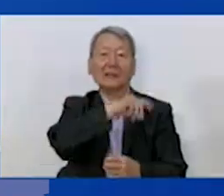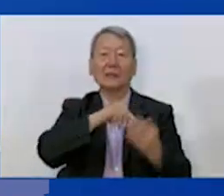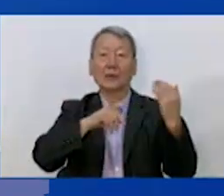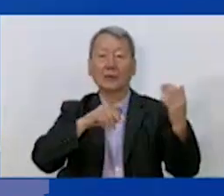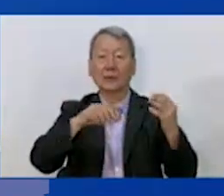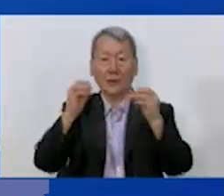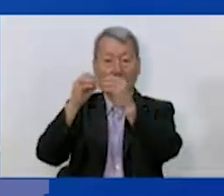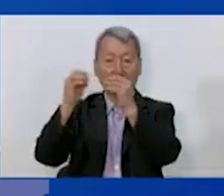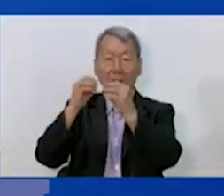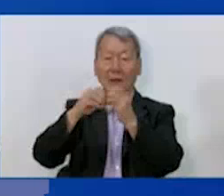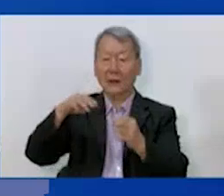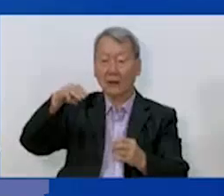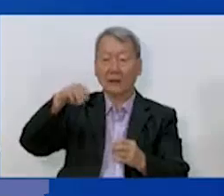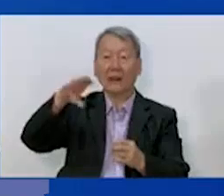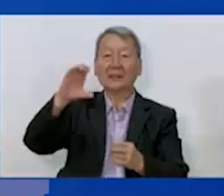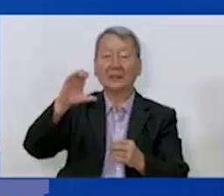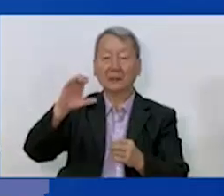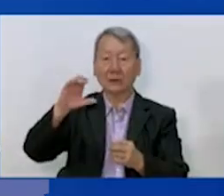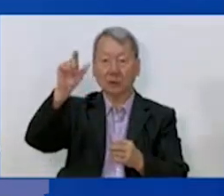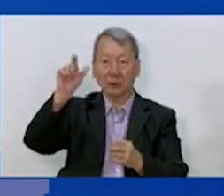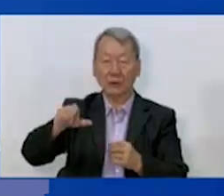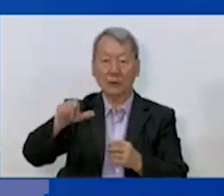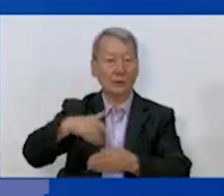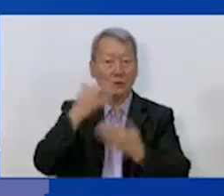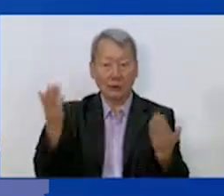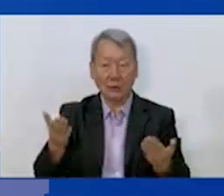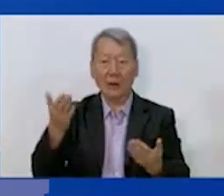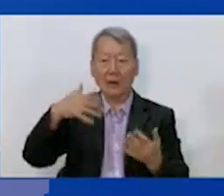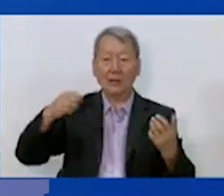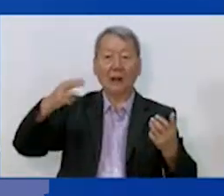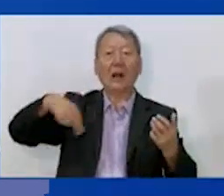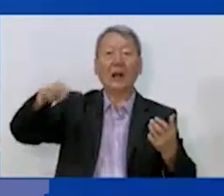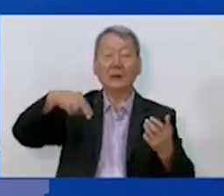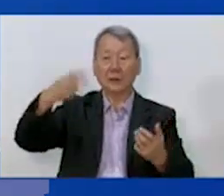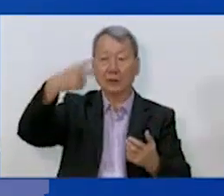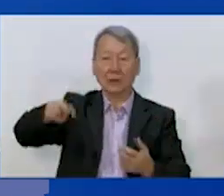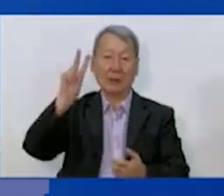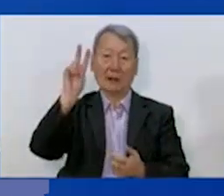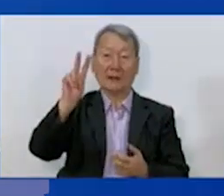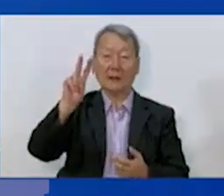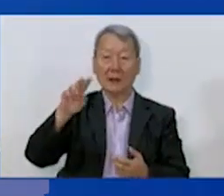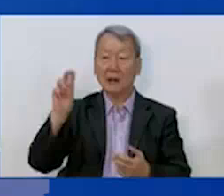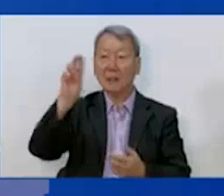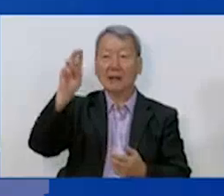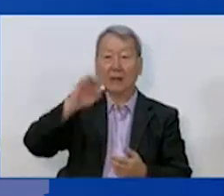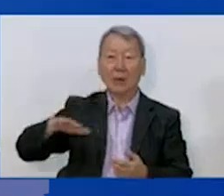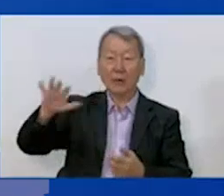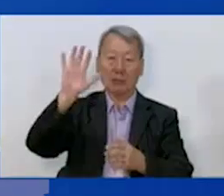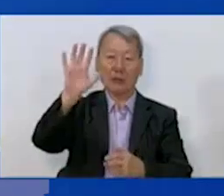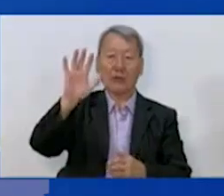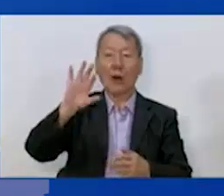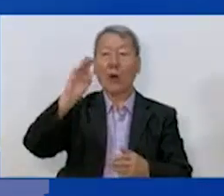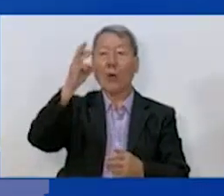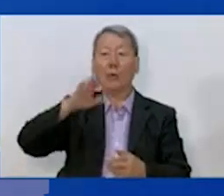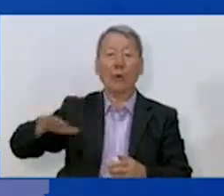Ысык Көл облусунда 10, Талас облусунда учурлар катталган жок, Жалабат облусунда 22, Баткен облусунда